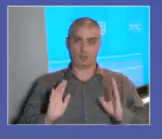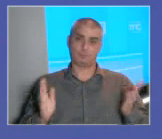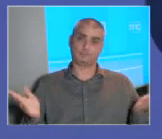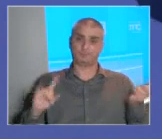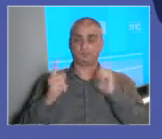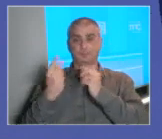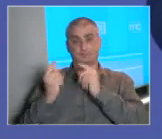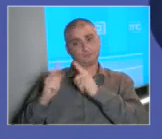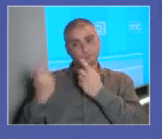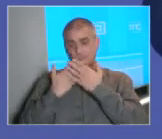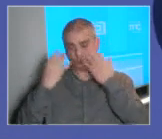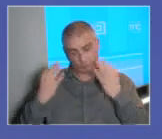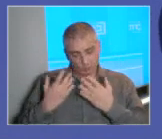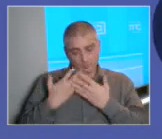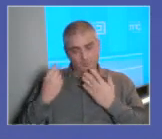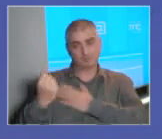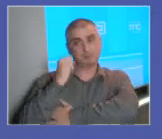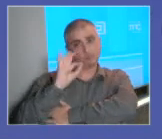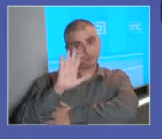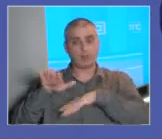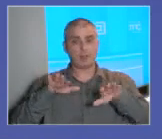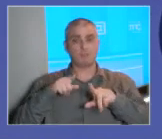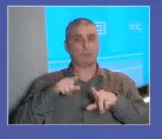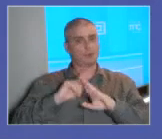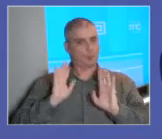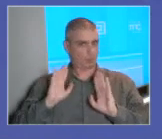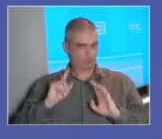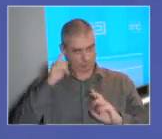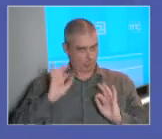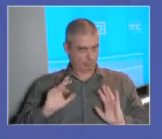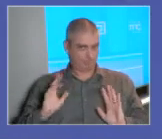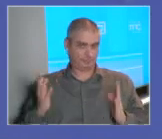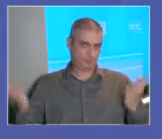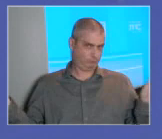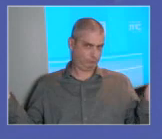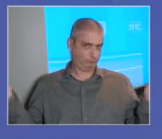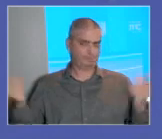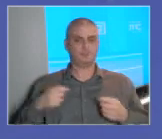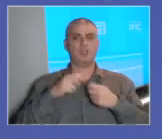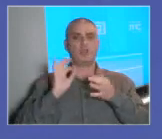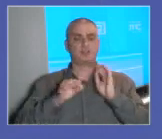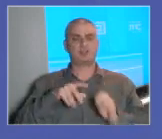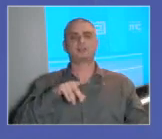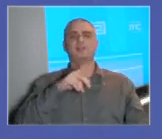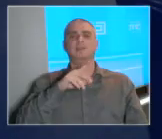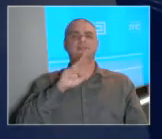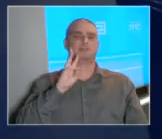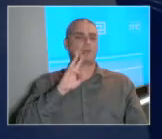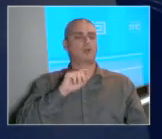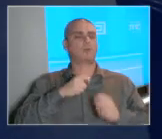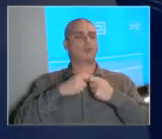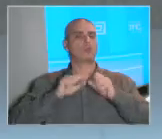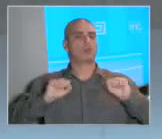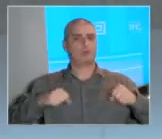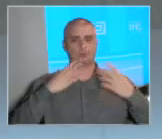ולעומת זאת, כל מיני דברים שהם ברורים וחדים בסמכותה של הממשלה, לא שם הסבירות עובדת. עורך הדין שמחה רוטמן, התנועה למשילות, תודה רבה.